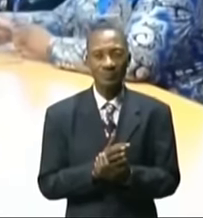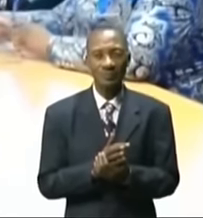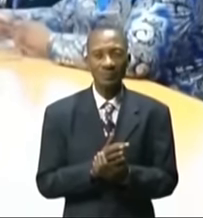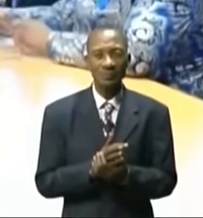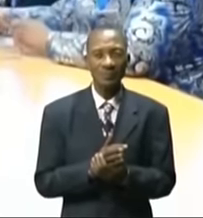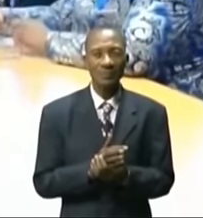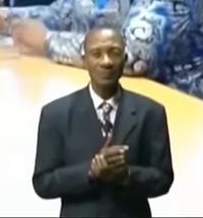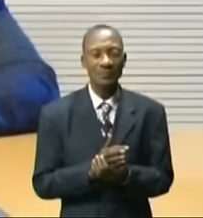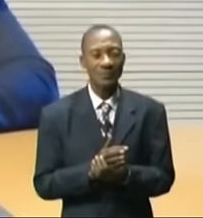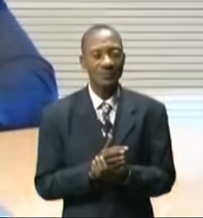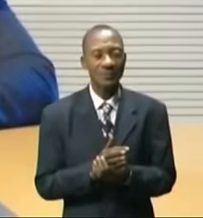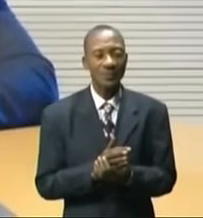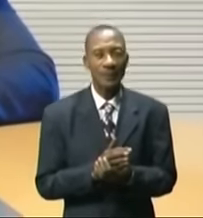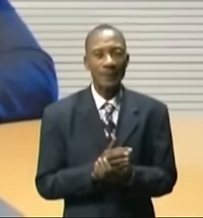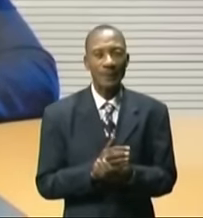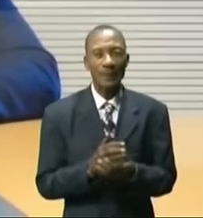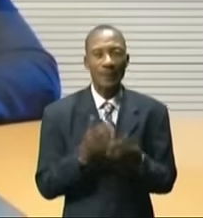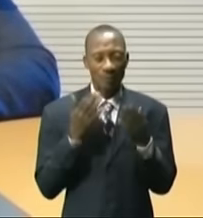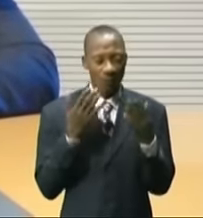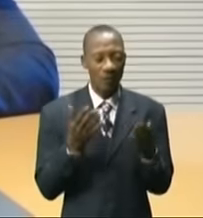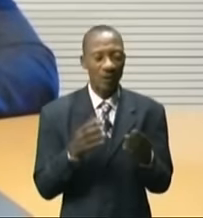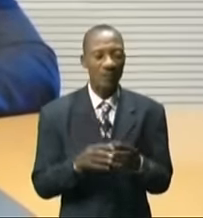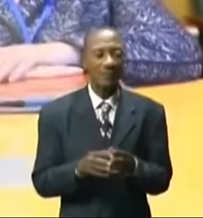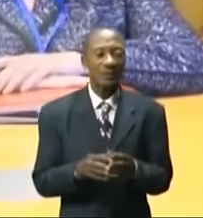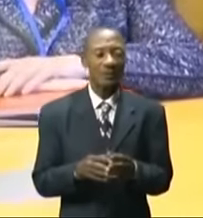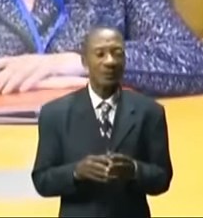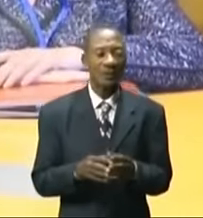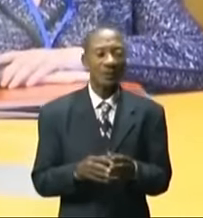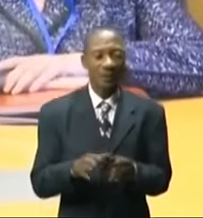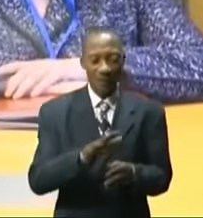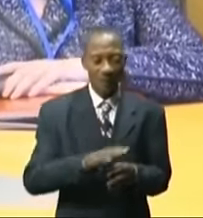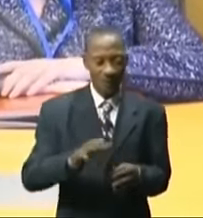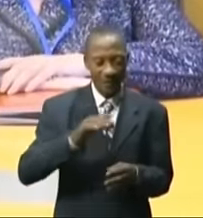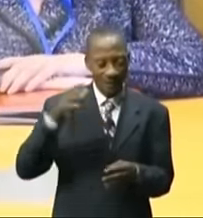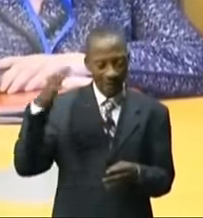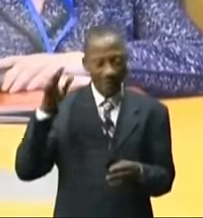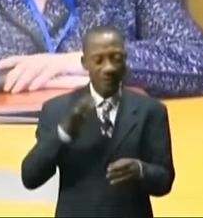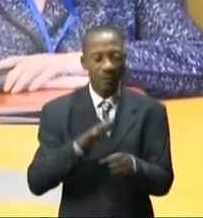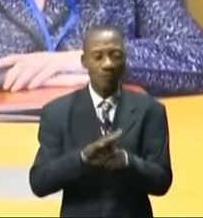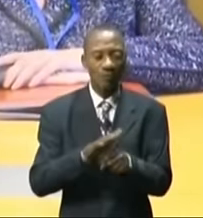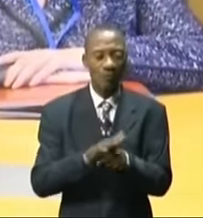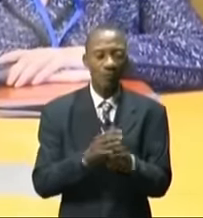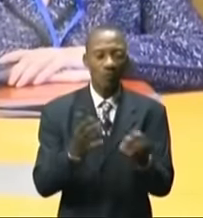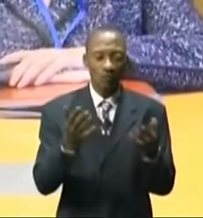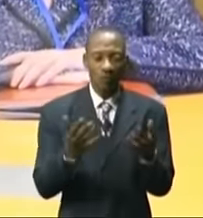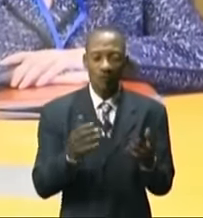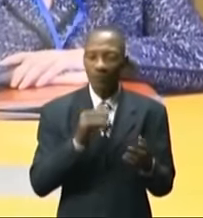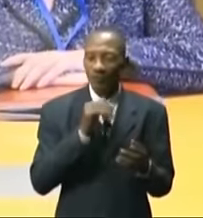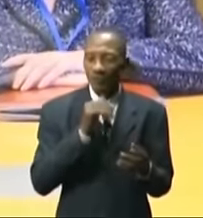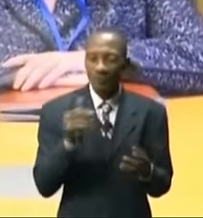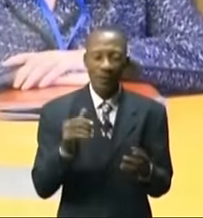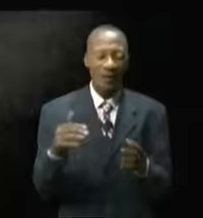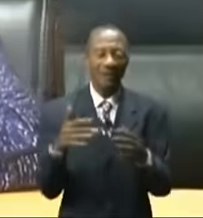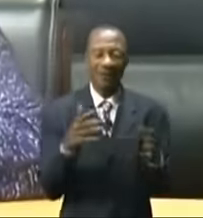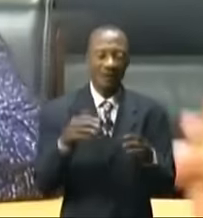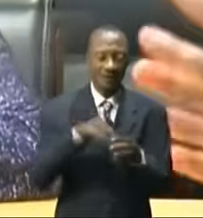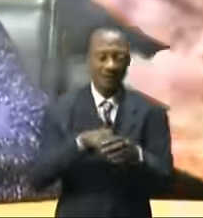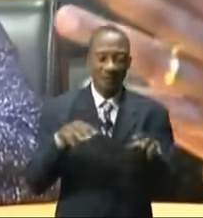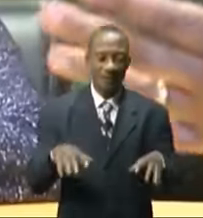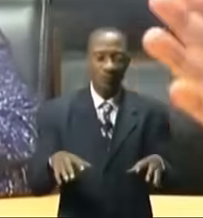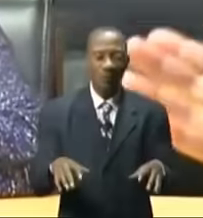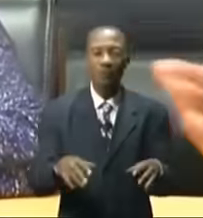des accusations de passivité de l'Occident face à l'agression rwandaise par des manifestants à Kinshasa et dans plusieurs autres villes du pays,